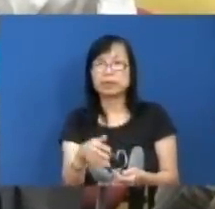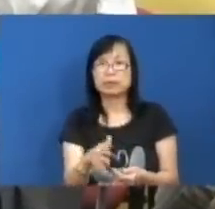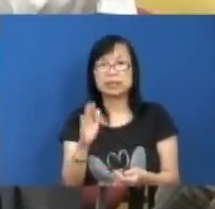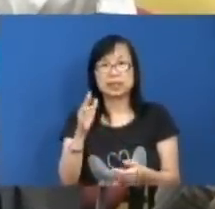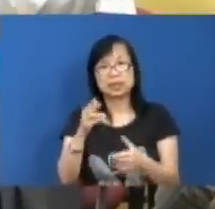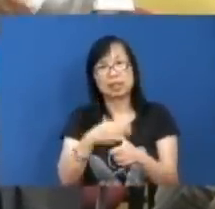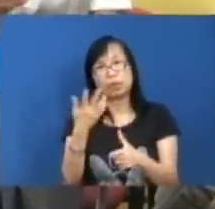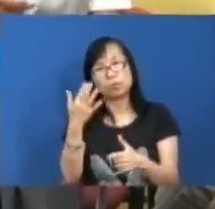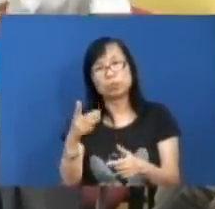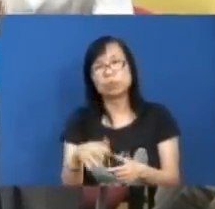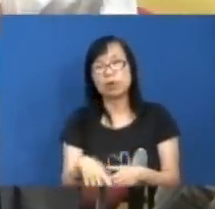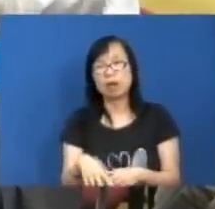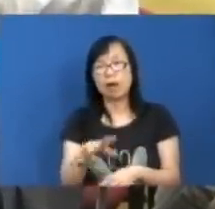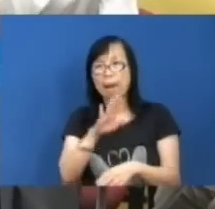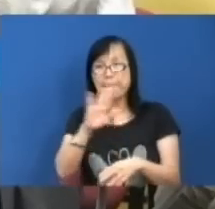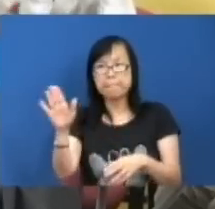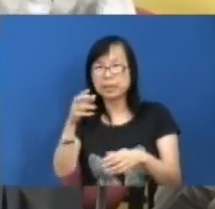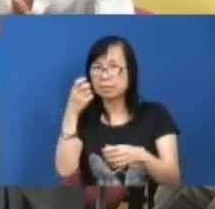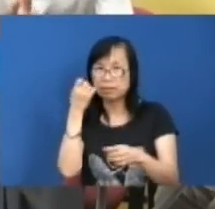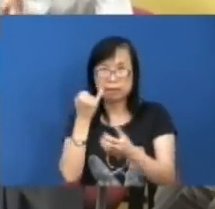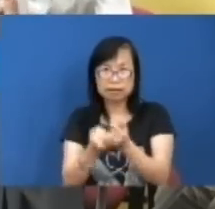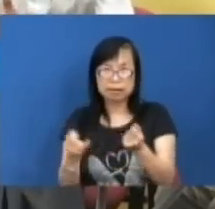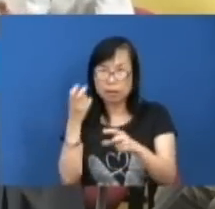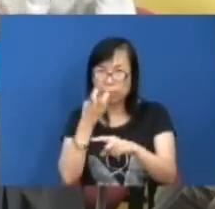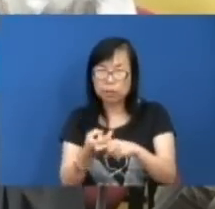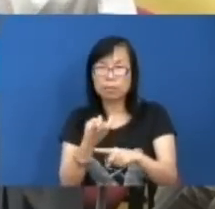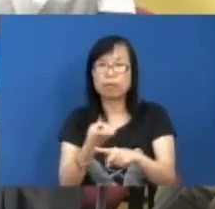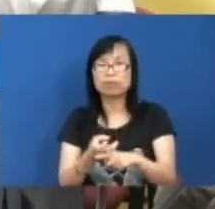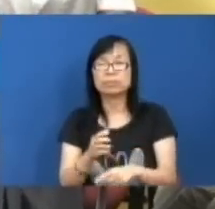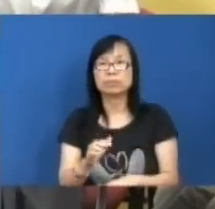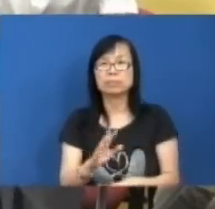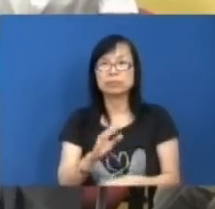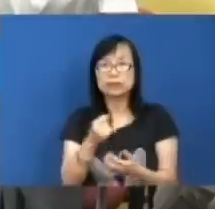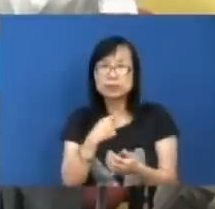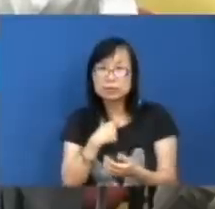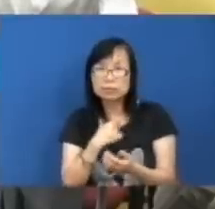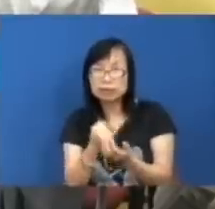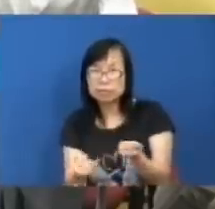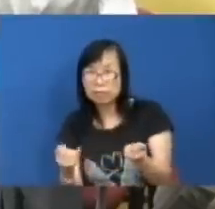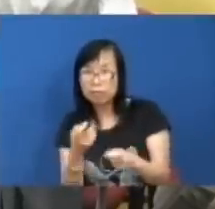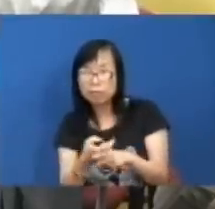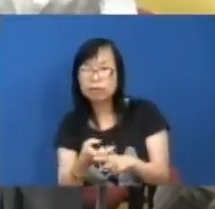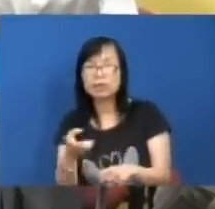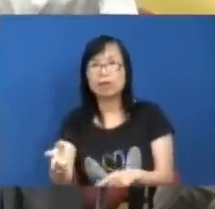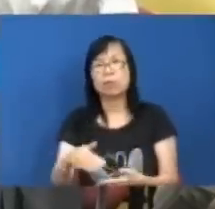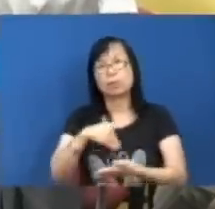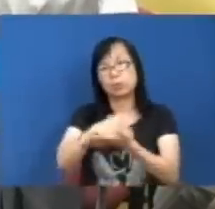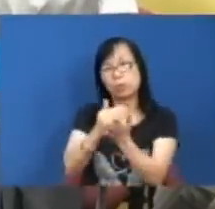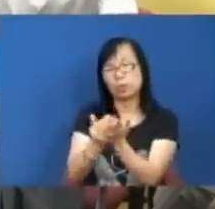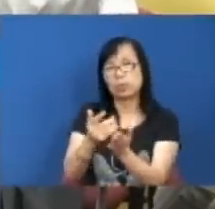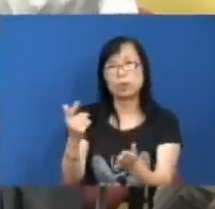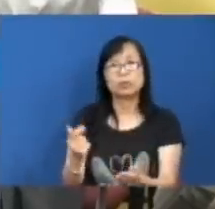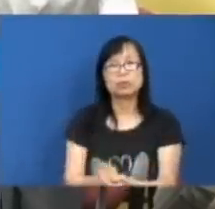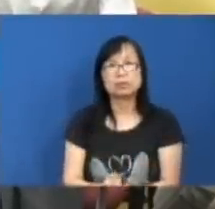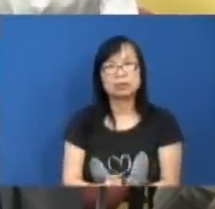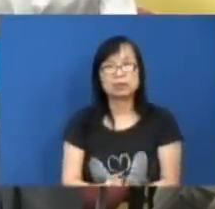到咯。 喂，不鏽鋼都生鏽，係就不鏽鋼都生鏽嚟㗎。 冇辦法啊嘛，佢多雜質啊嘛，佢頂一樣都係頂